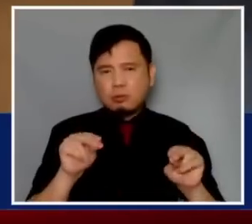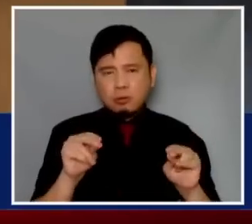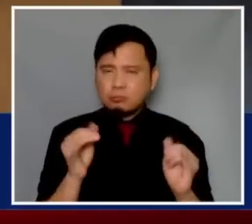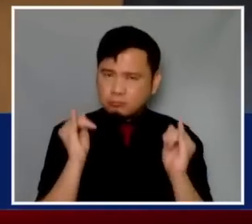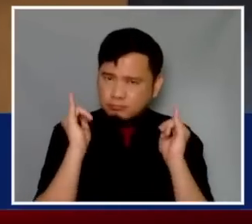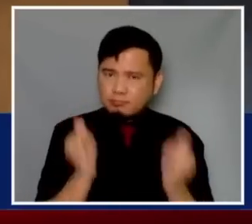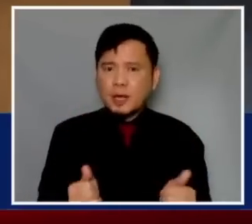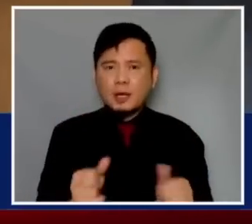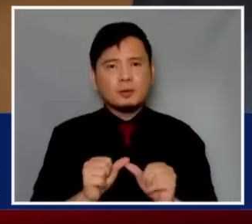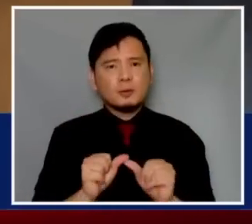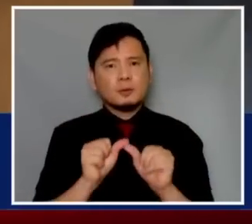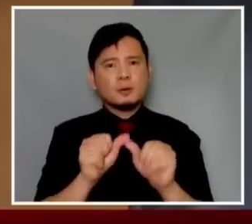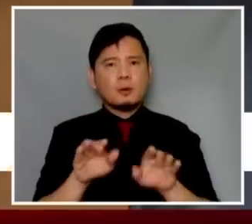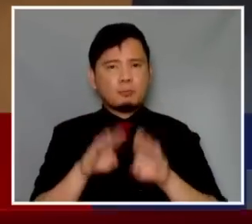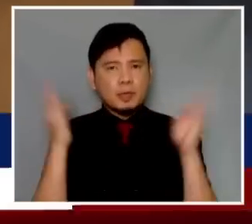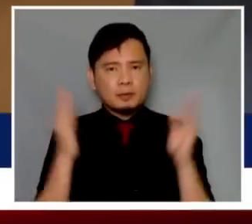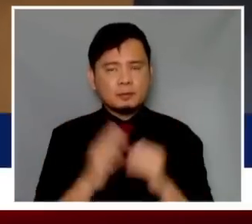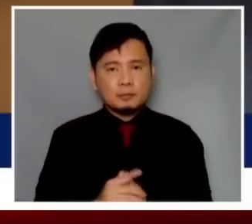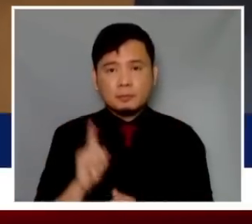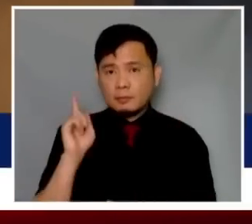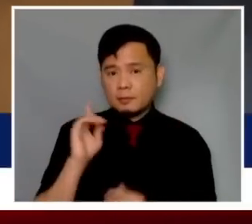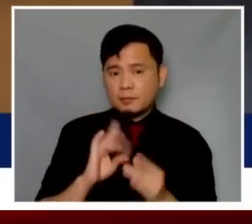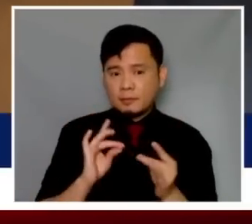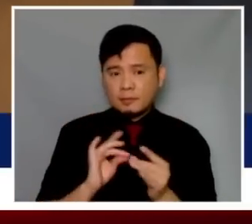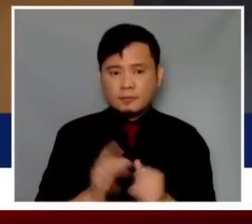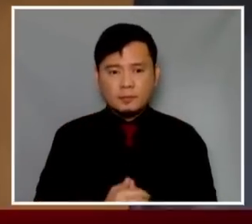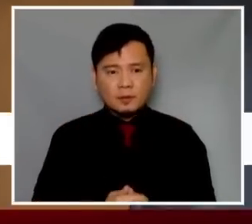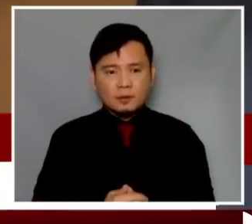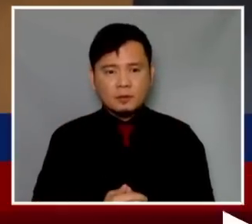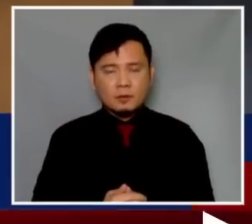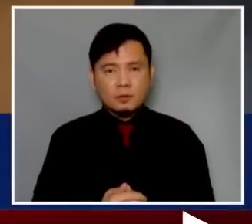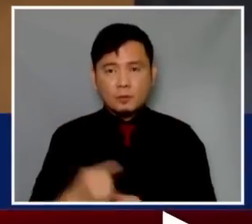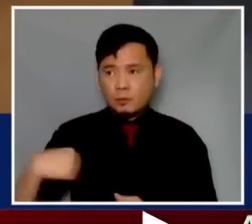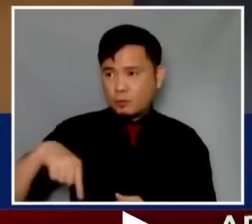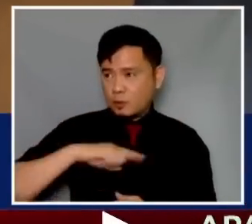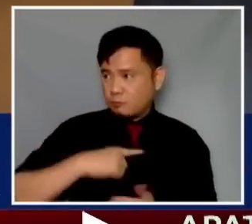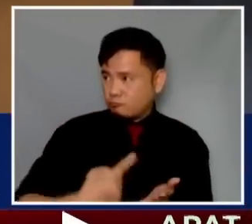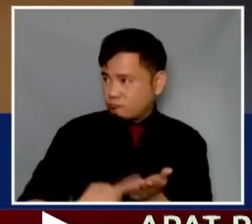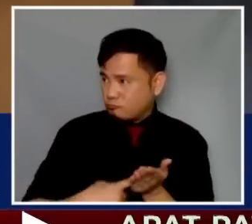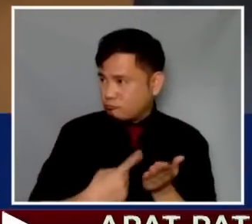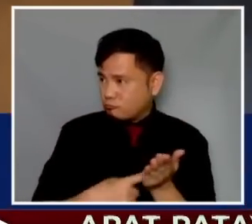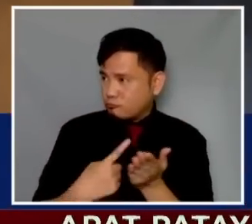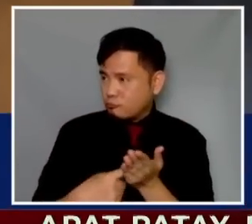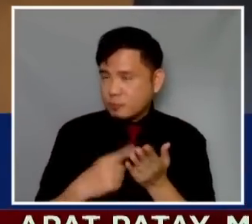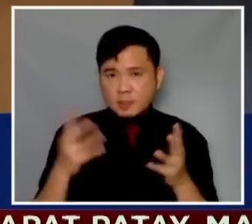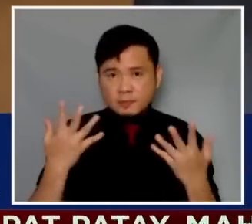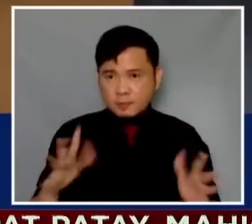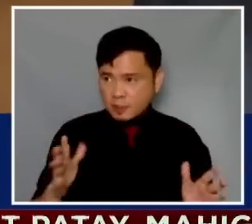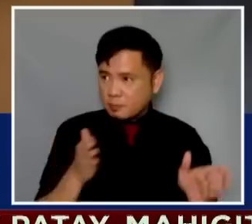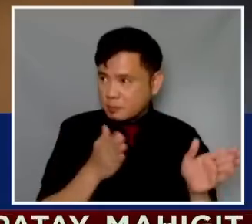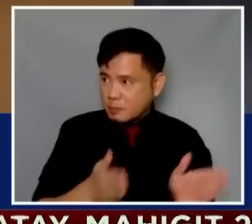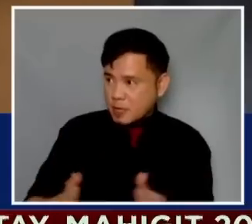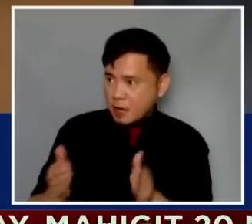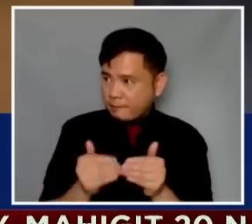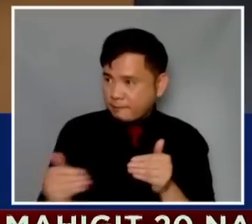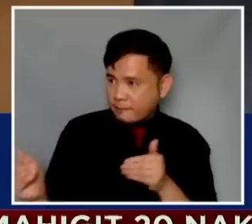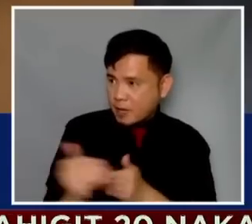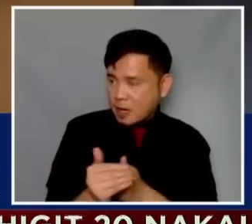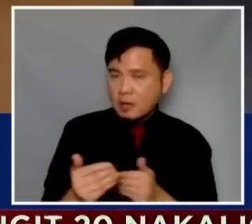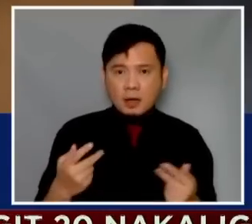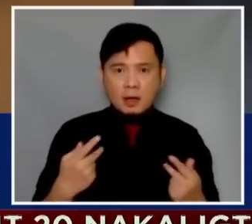I don't think we can postpone an elections. We have already prepared for any eventualities. We have the supplies